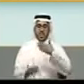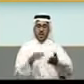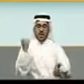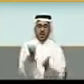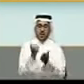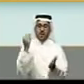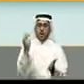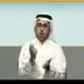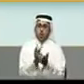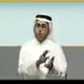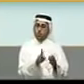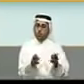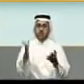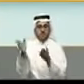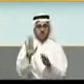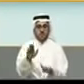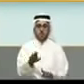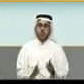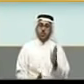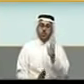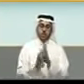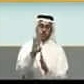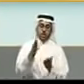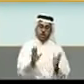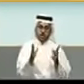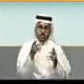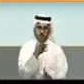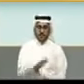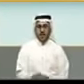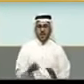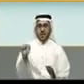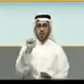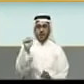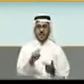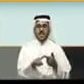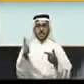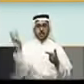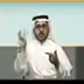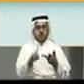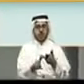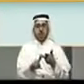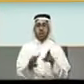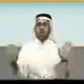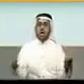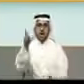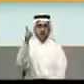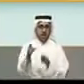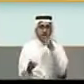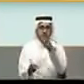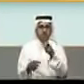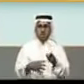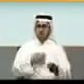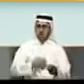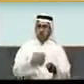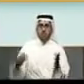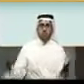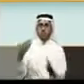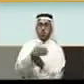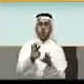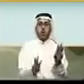له، فيما تمكن خدمة نقل المعلومات للمؤسسات صاحب العمل من تحديث بيانات جواز